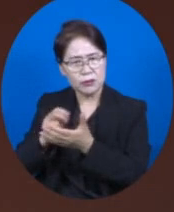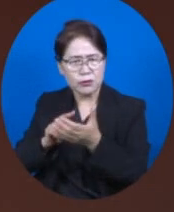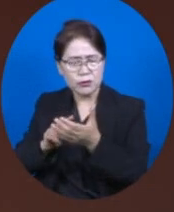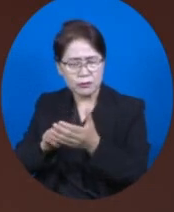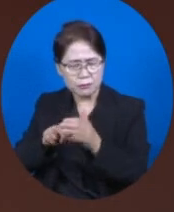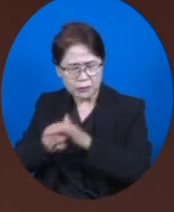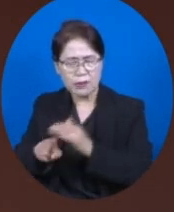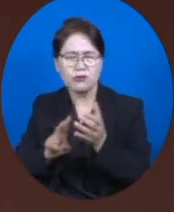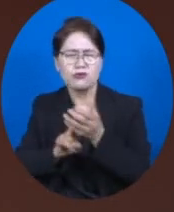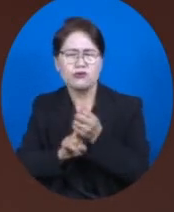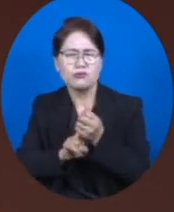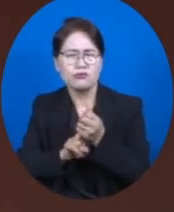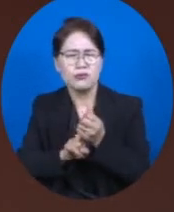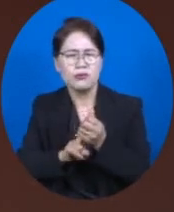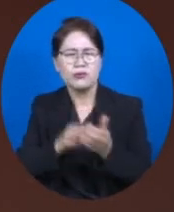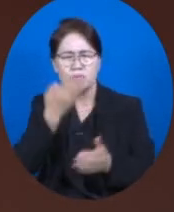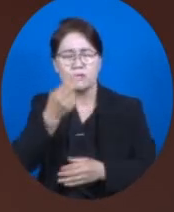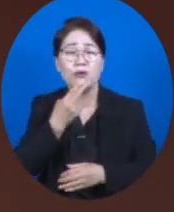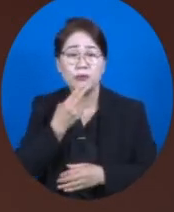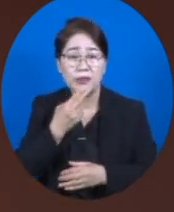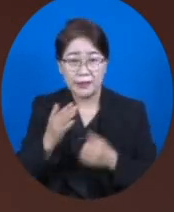아무것도 없다는 거예요 그래서